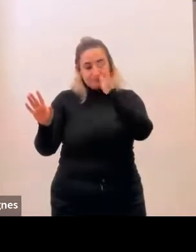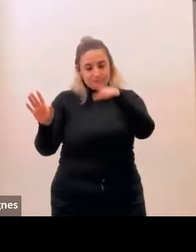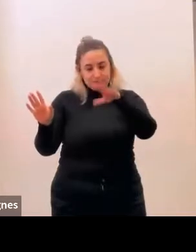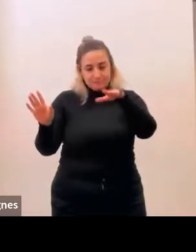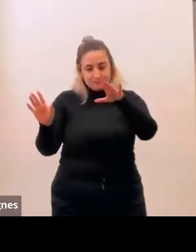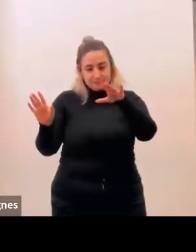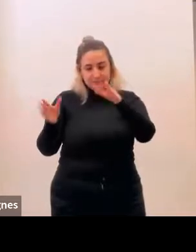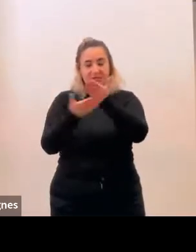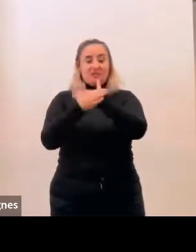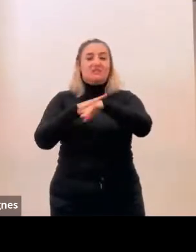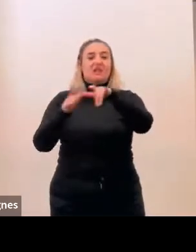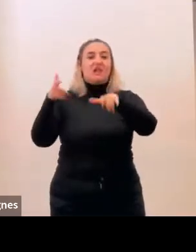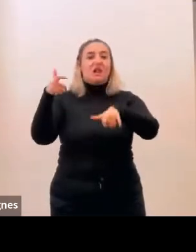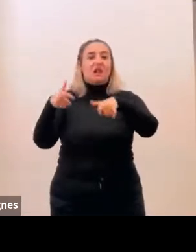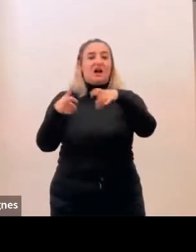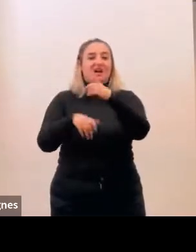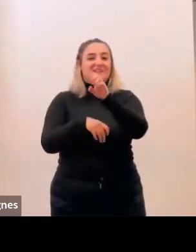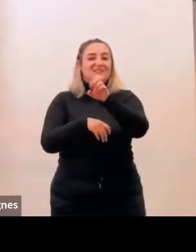au lac du Der,